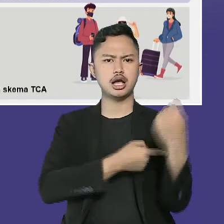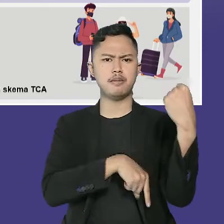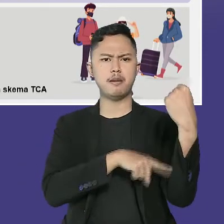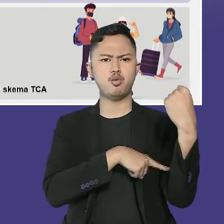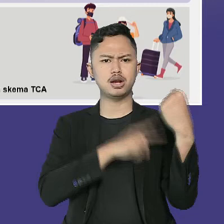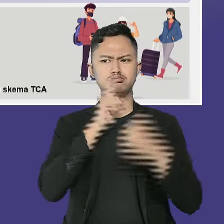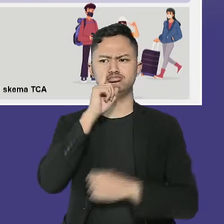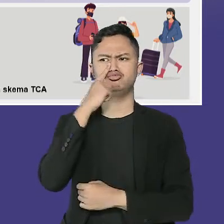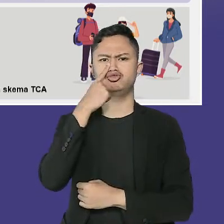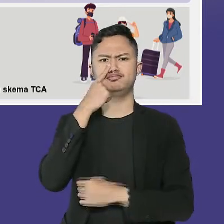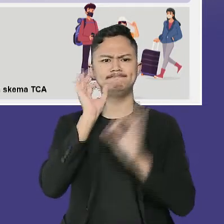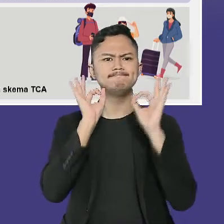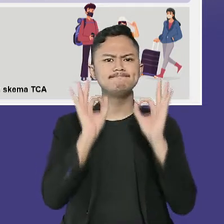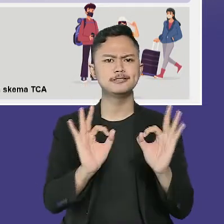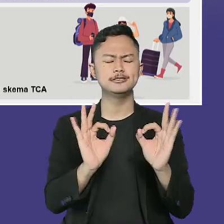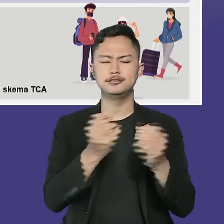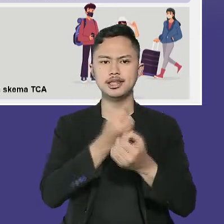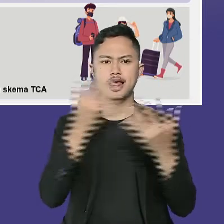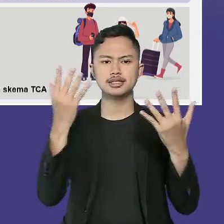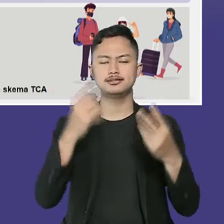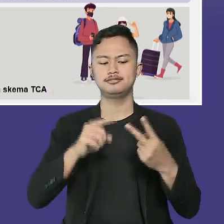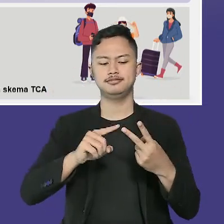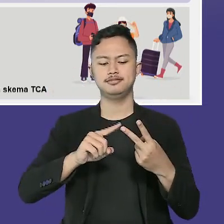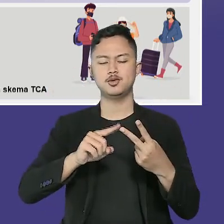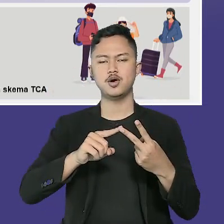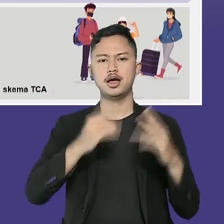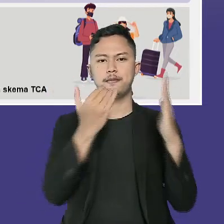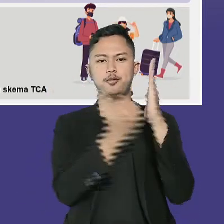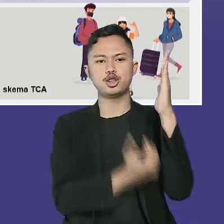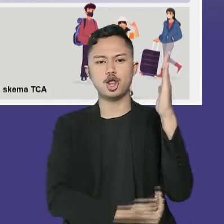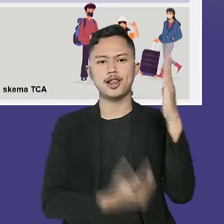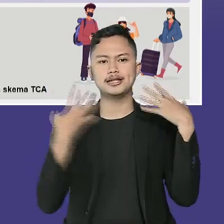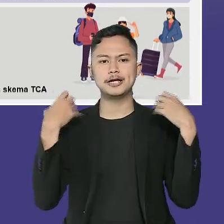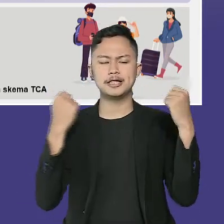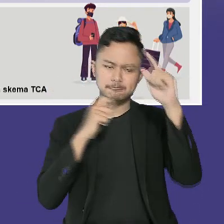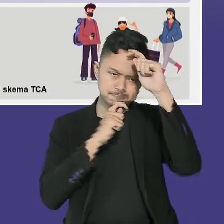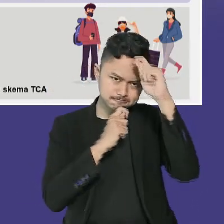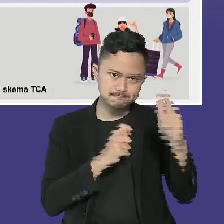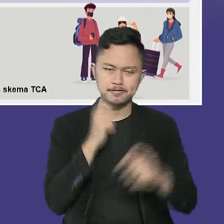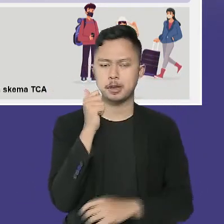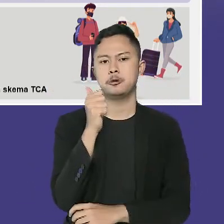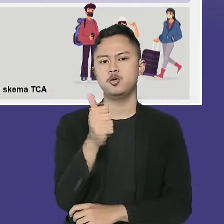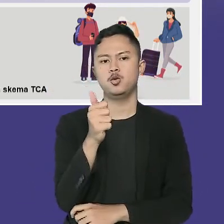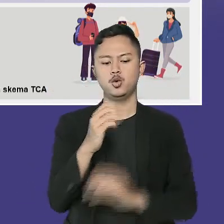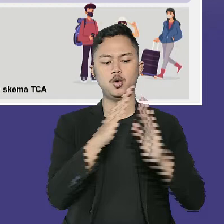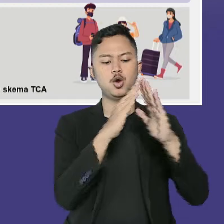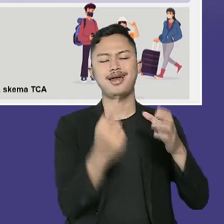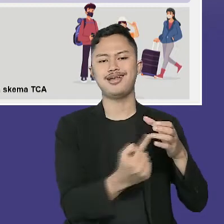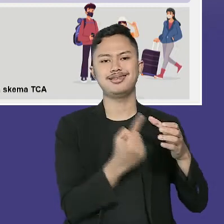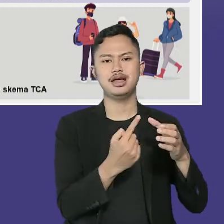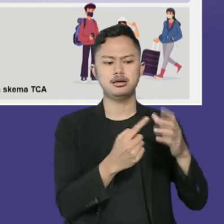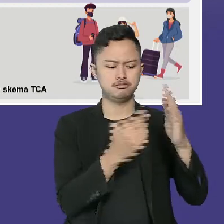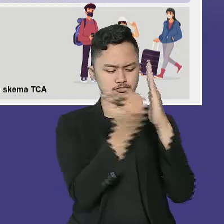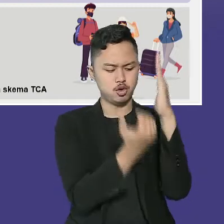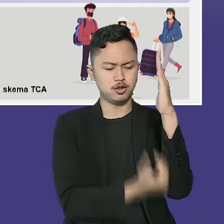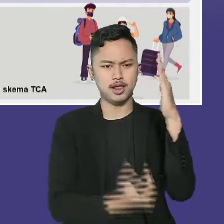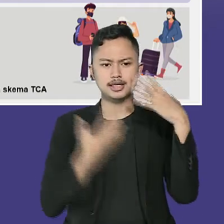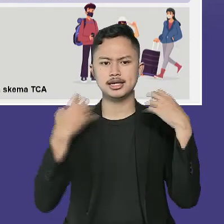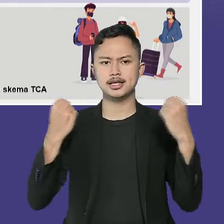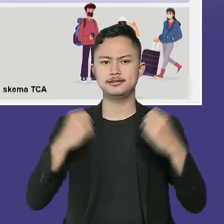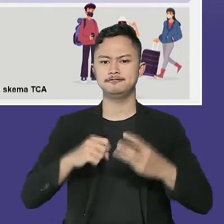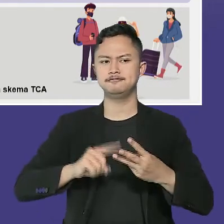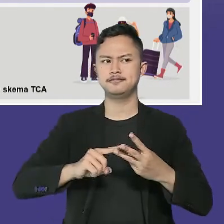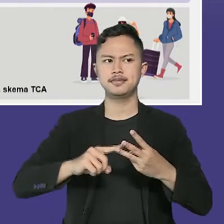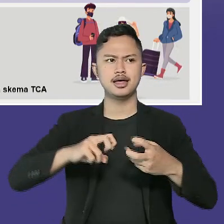akurasi yang tinggi, dan penegakan protokol kesehatan yang baik selama karantina berlangsung. Ancaman